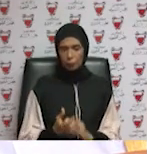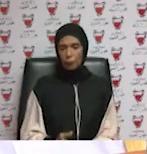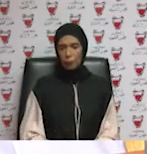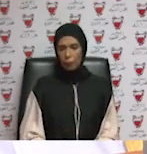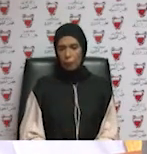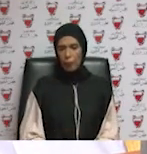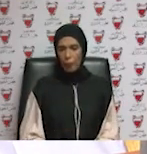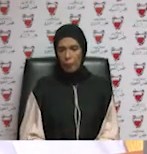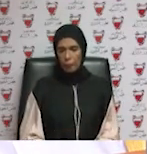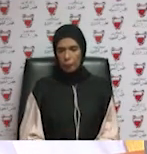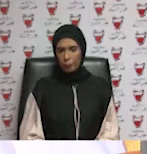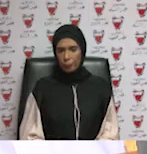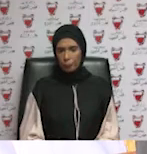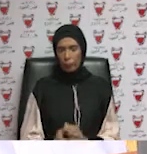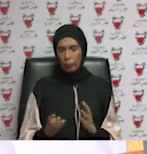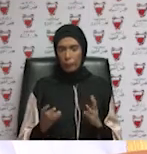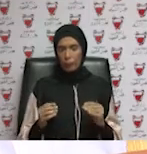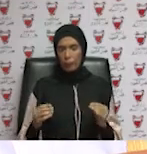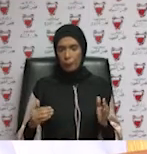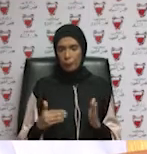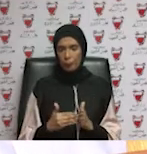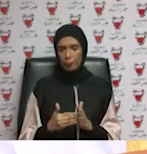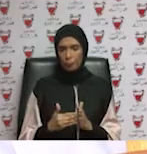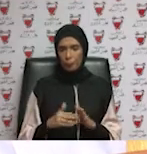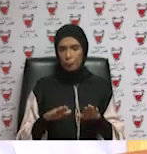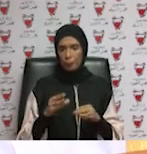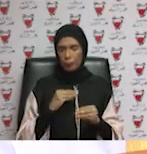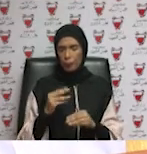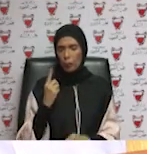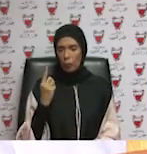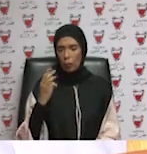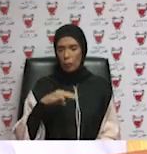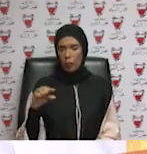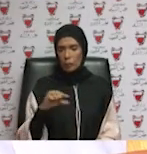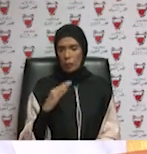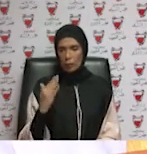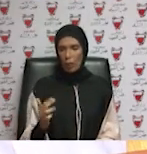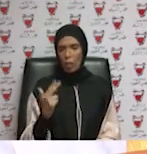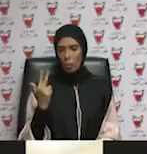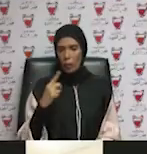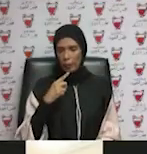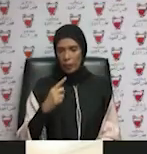قدمت الحساب الختامية إلى إخوان مجلس الشورى في 31 مايو